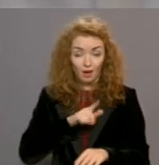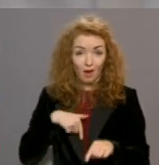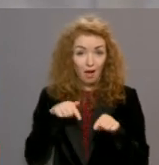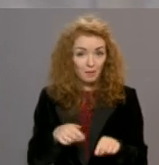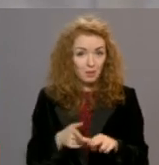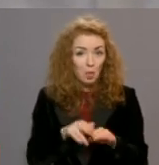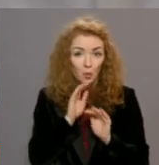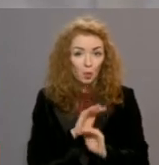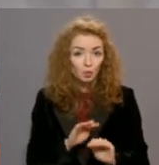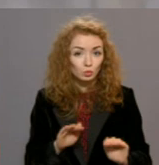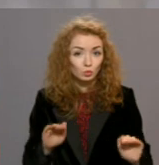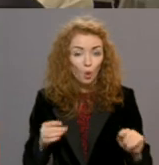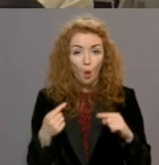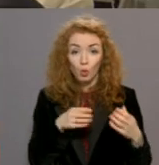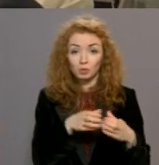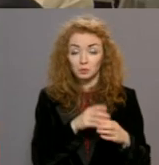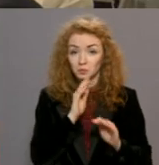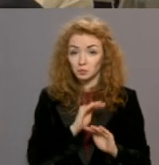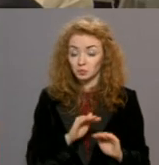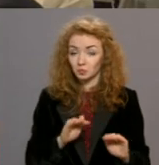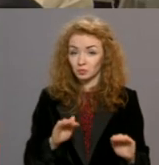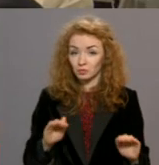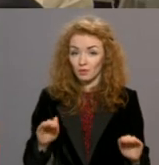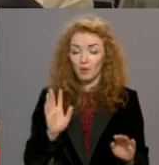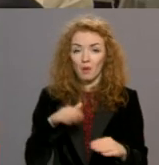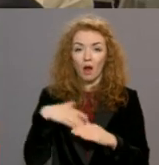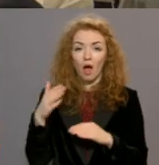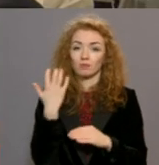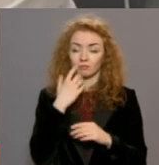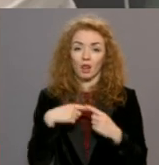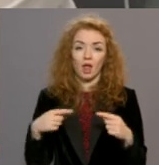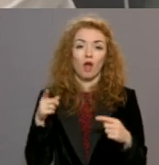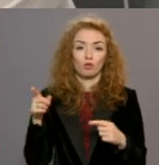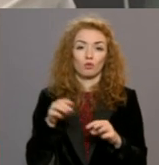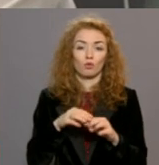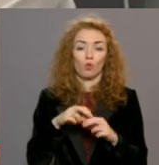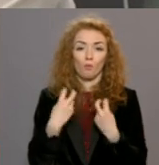tad klusums, tad pozīcija klusē. Par ārlietu komisijas sagatavoto lēmumu